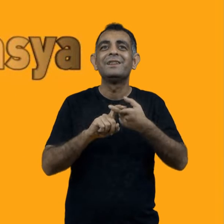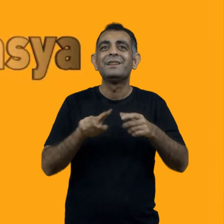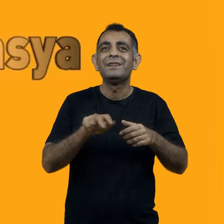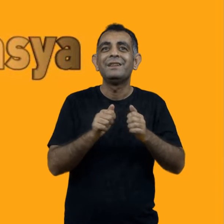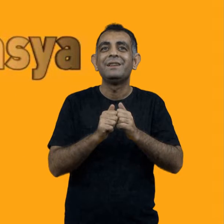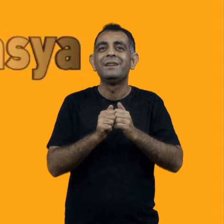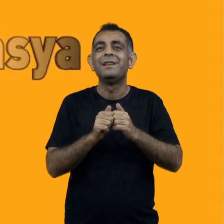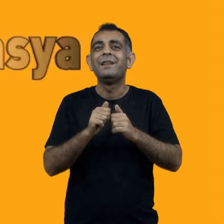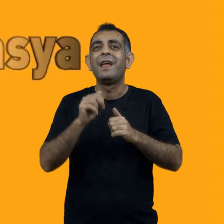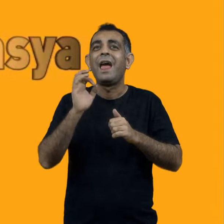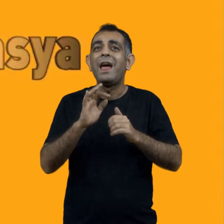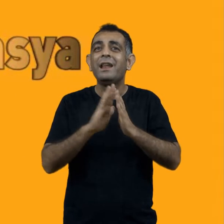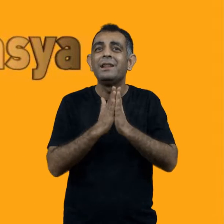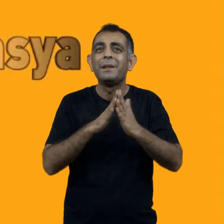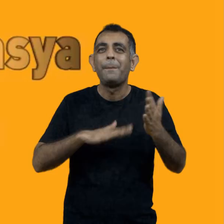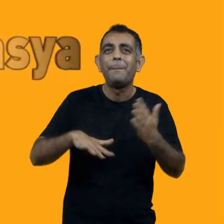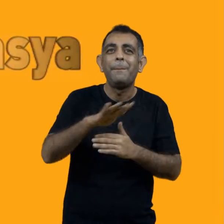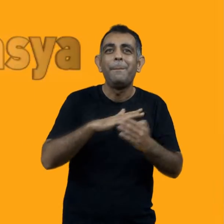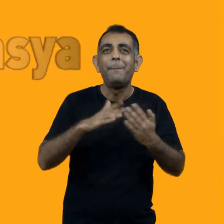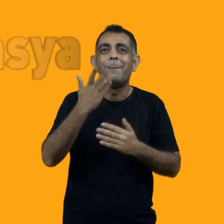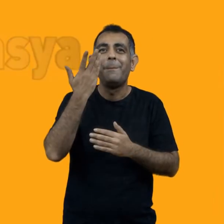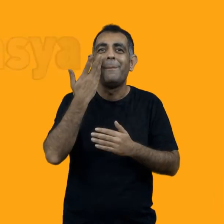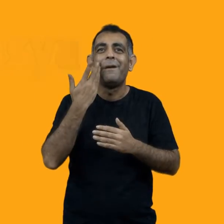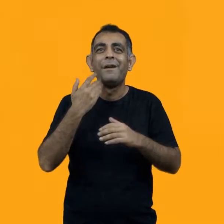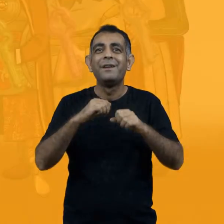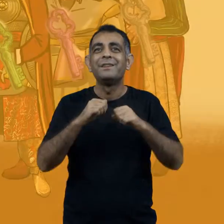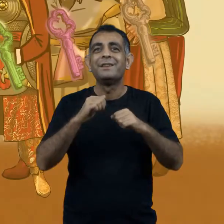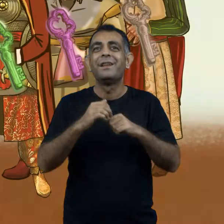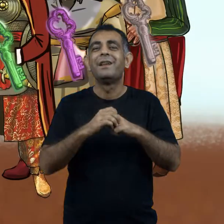ile Şirin her kitap macera.